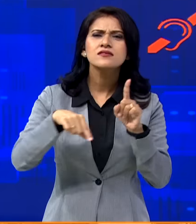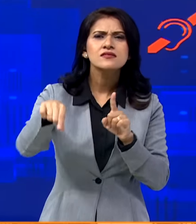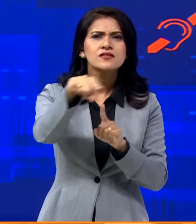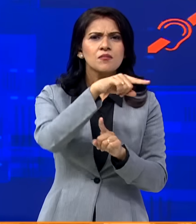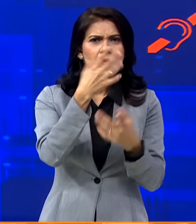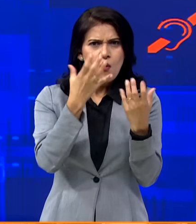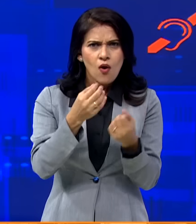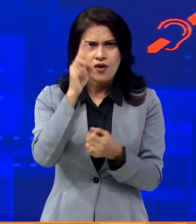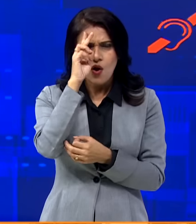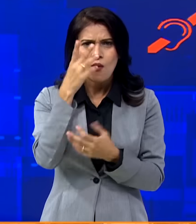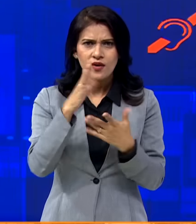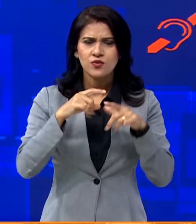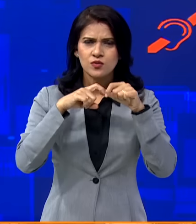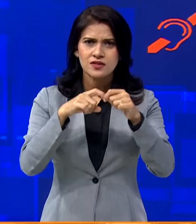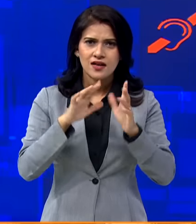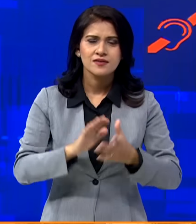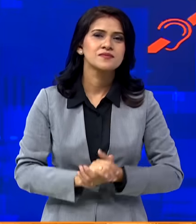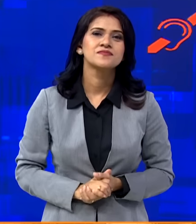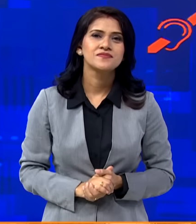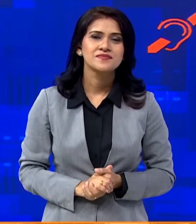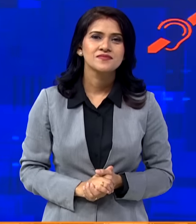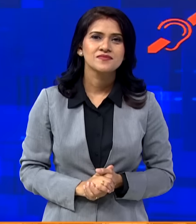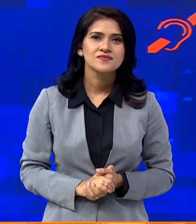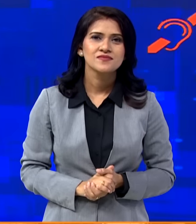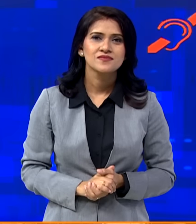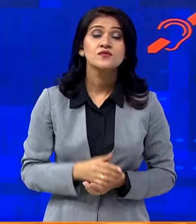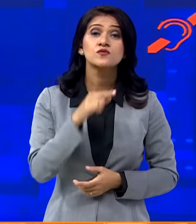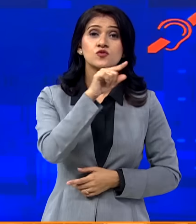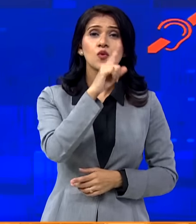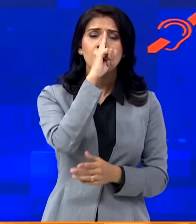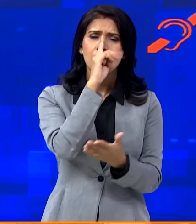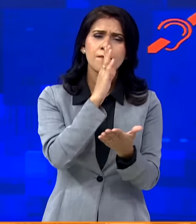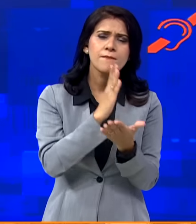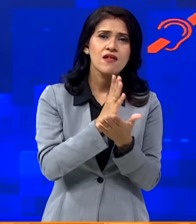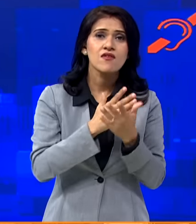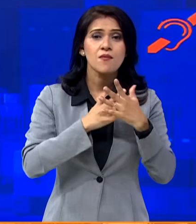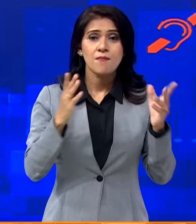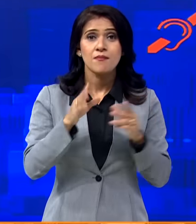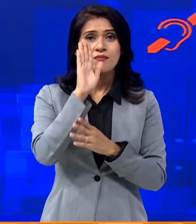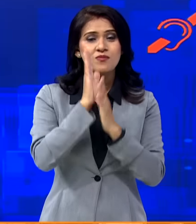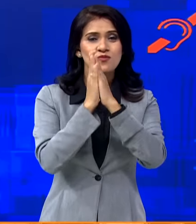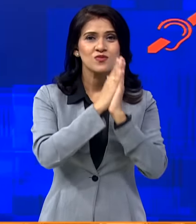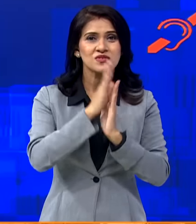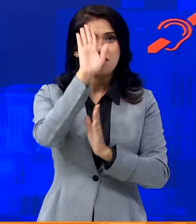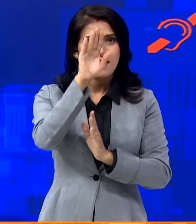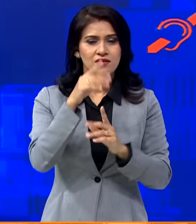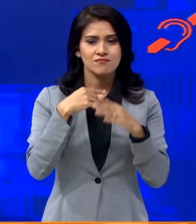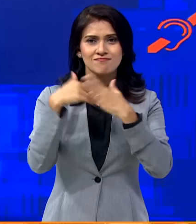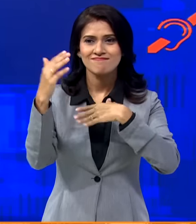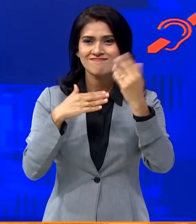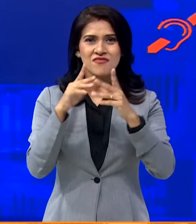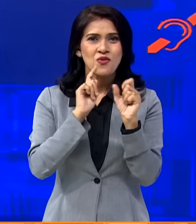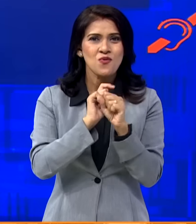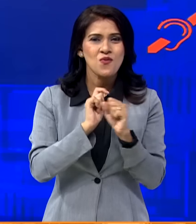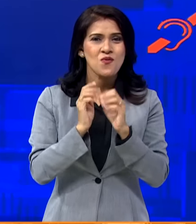चाहते हैं सर मेरा सवाल आपसे है कि आप कल्की भगवान का इतना भव्य मंदिर जो बनवा रहे हैं पर कुछ लोगों का यह मानना है